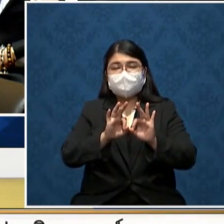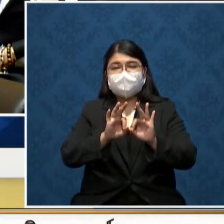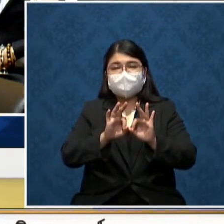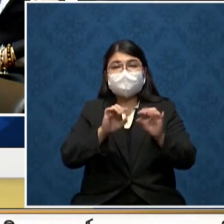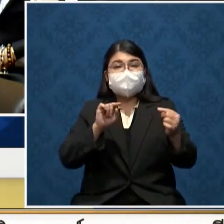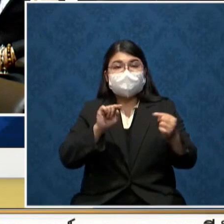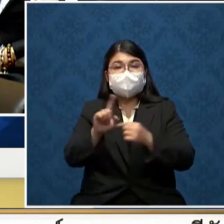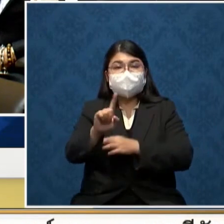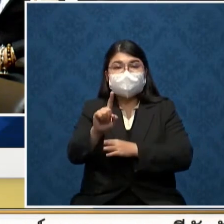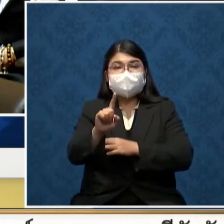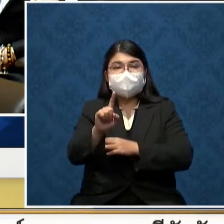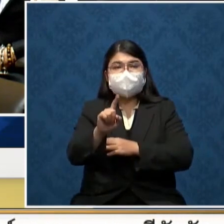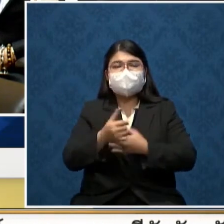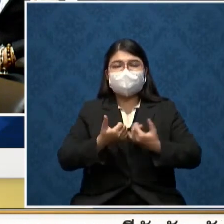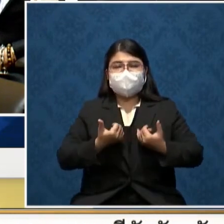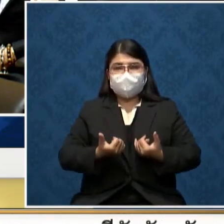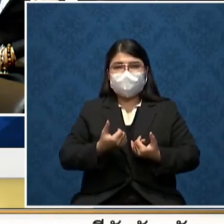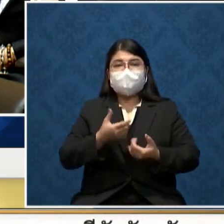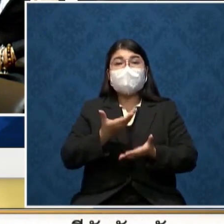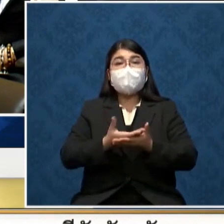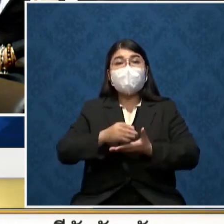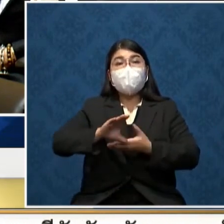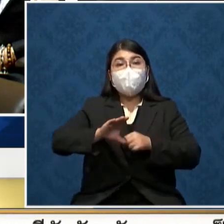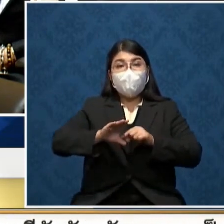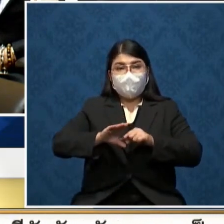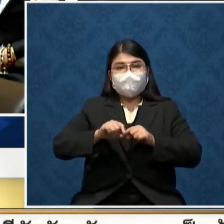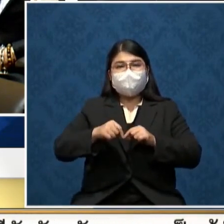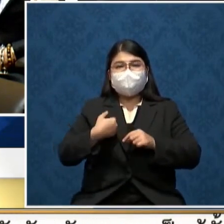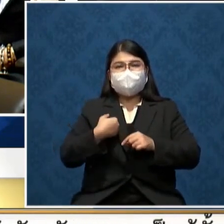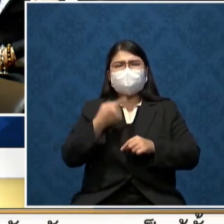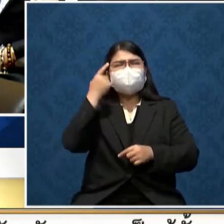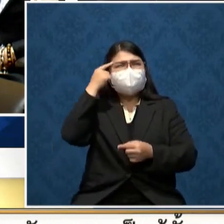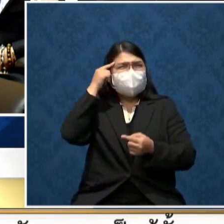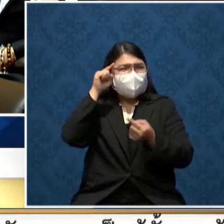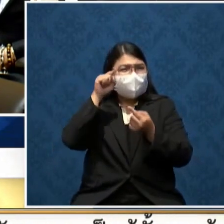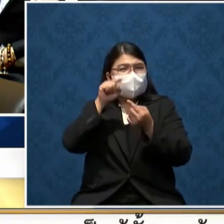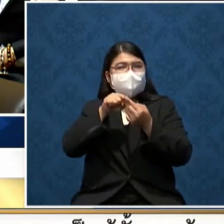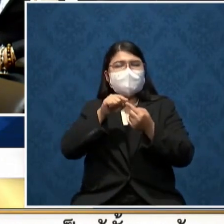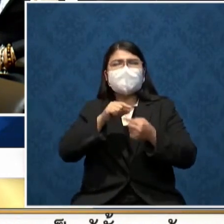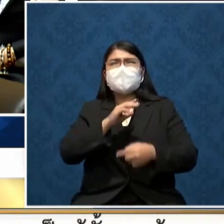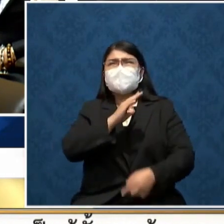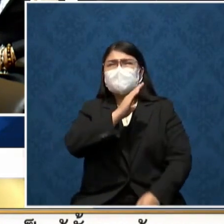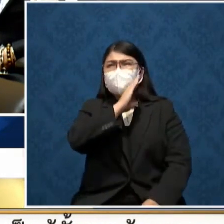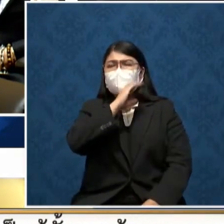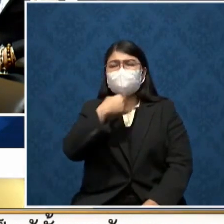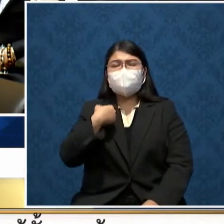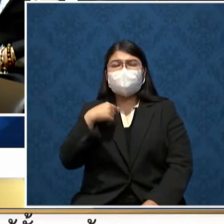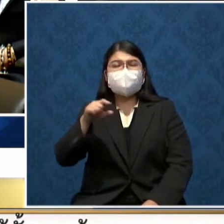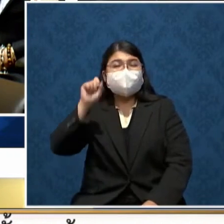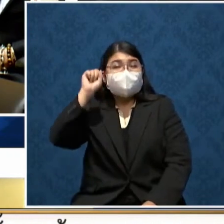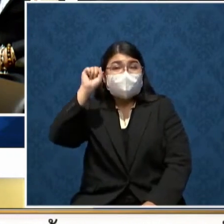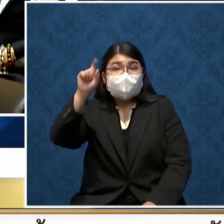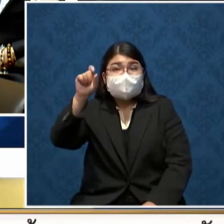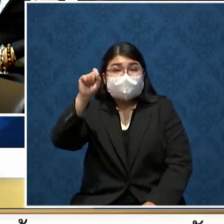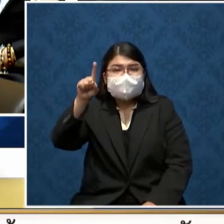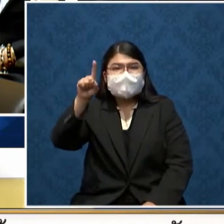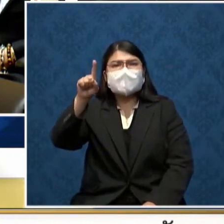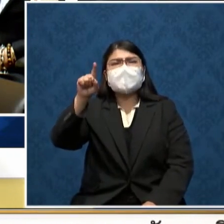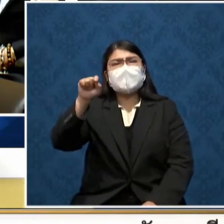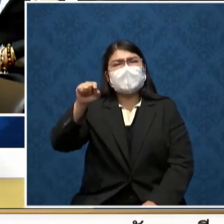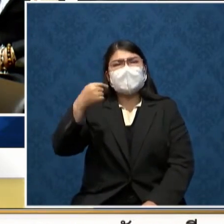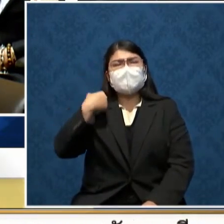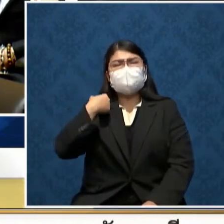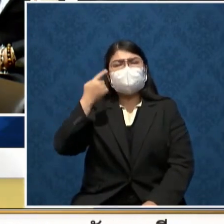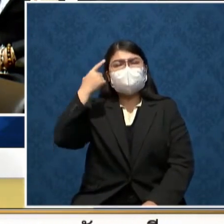สำนักงบประมาณยังต้องคำนึงถึงนะครับว่าเหตุอาจจะมีเหตุฉุกเฉินเหตุที่นะครับไม่คาดคิ